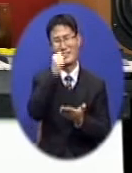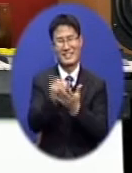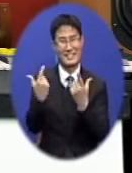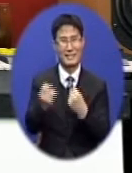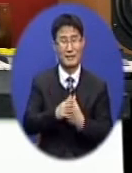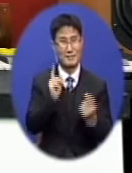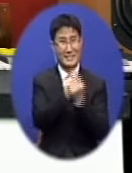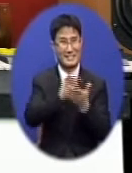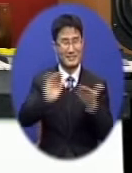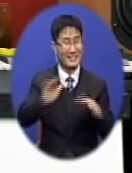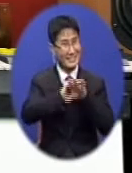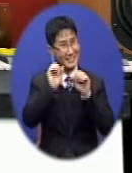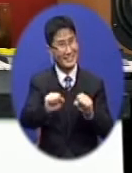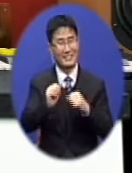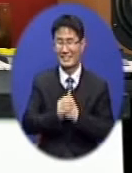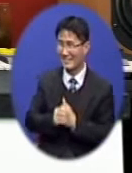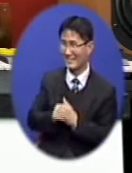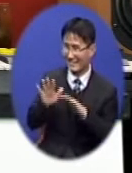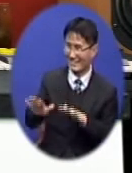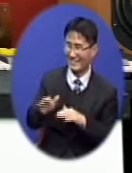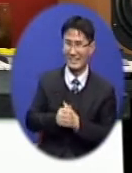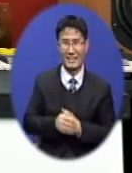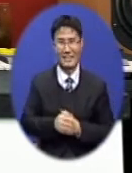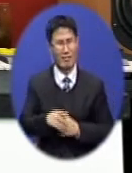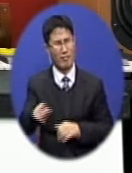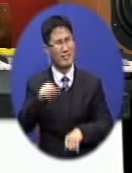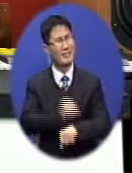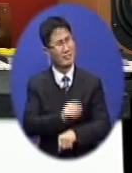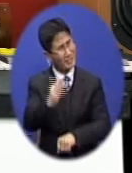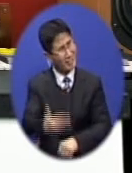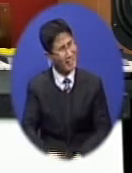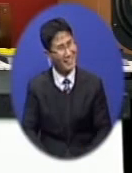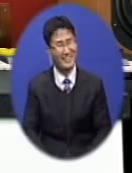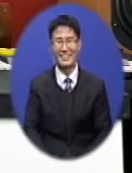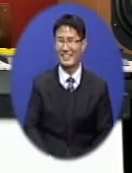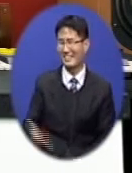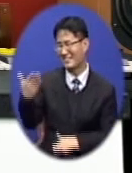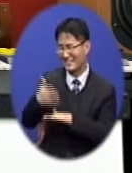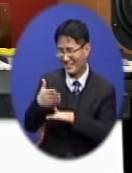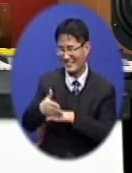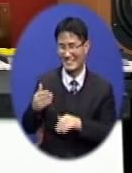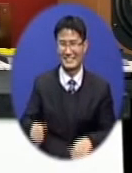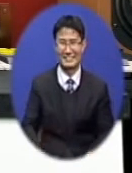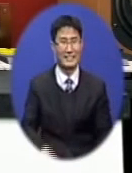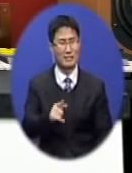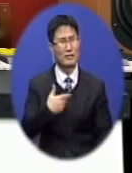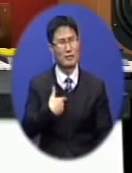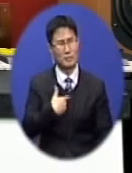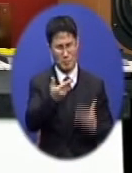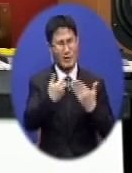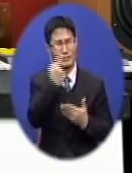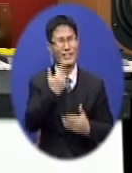만나보겠습니다. 여보세요? 예. 아이, 그렇게 감사합니다. 잘하셔도 되는 거예요? 아유, 감사합니다. 아유, 저는 받으실